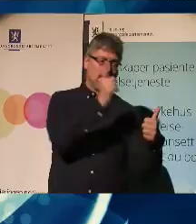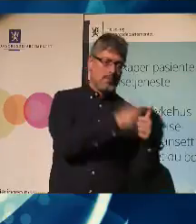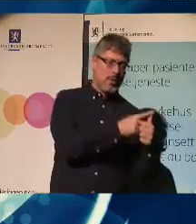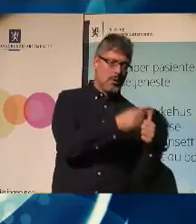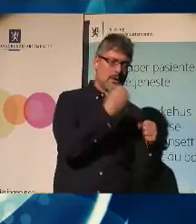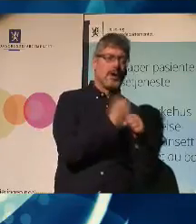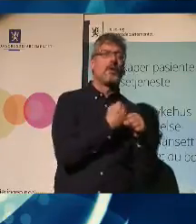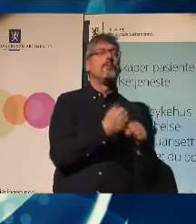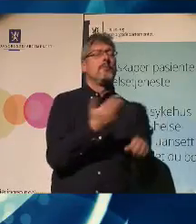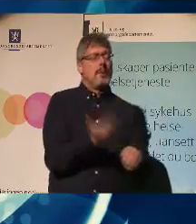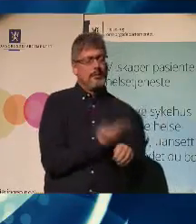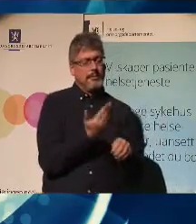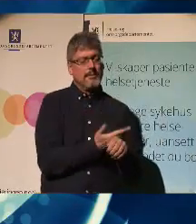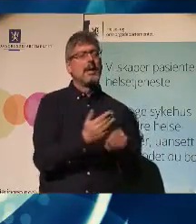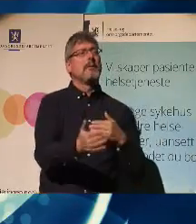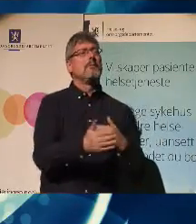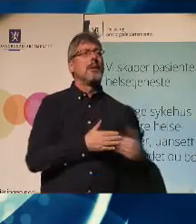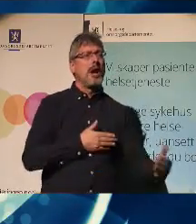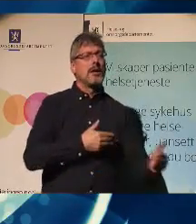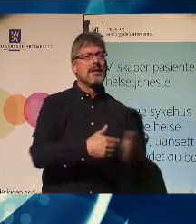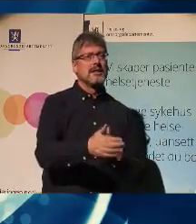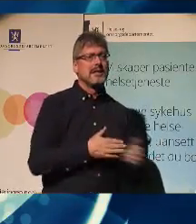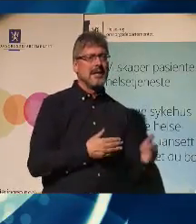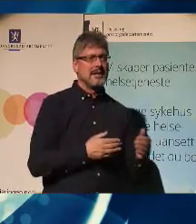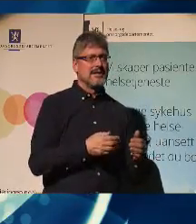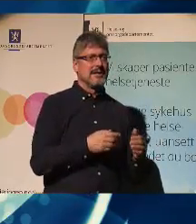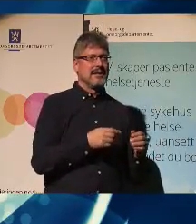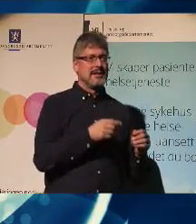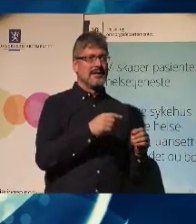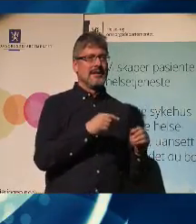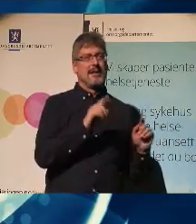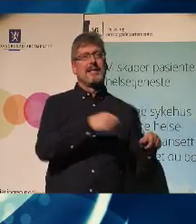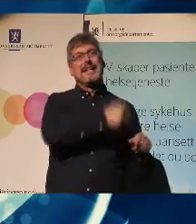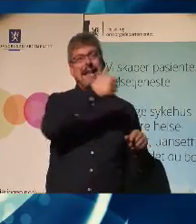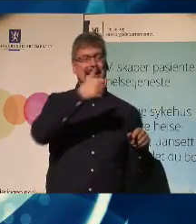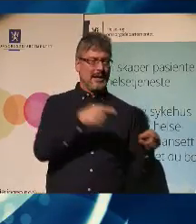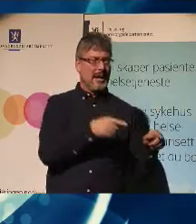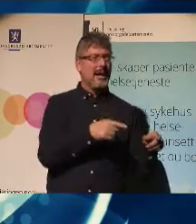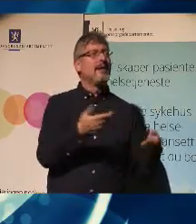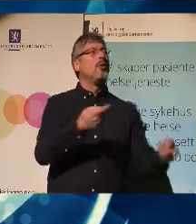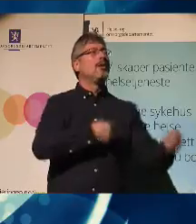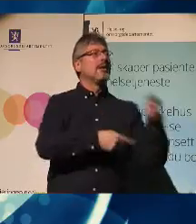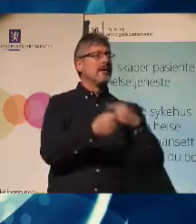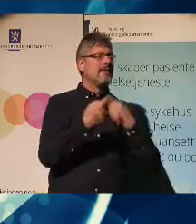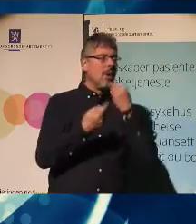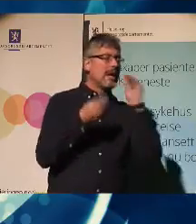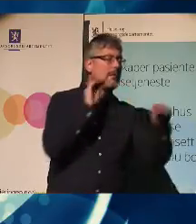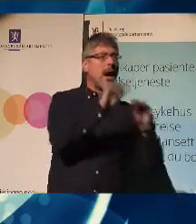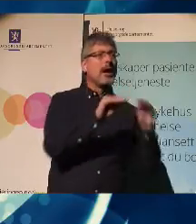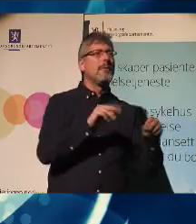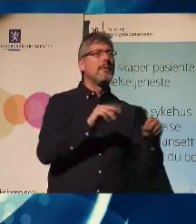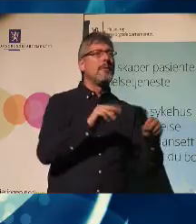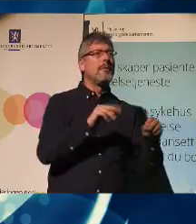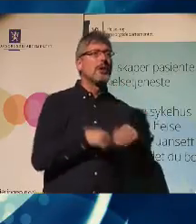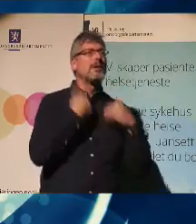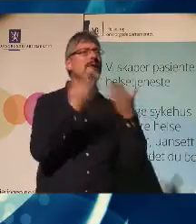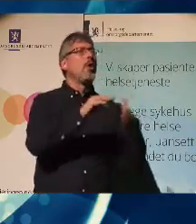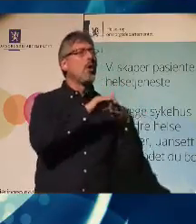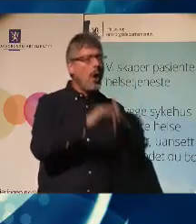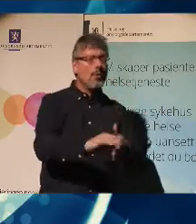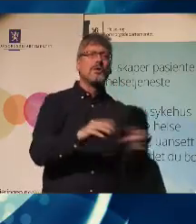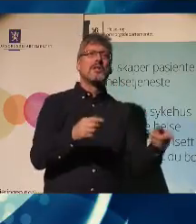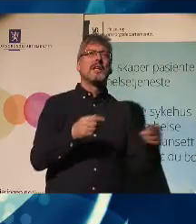å trene I praksis ledere, de får tilbakemeldinger systematisk, de får coaching, de må trene og